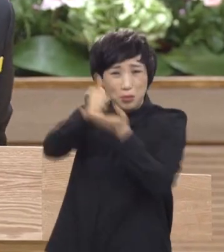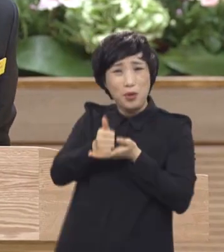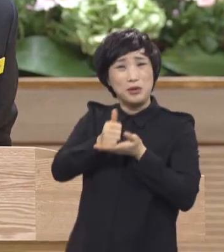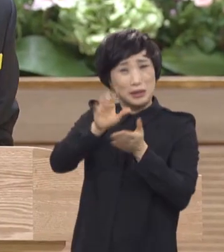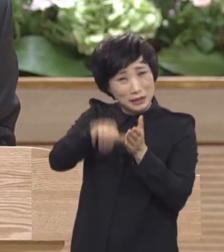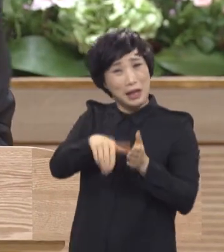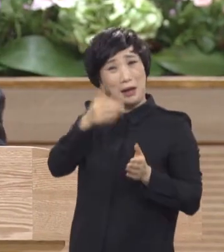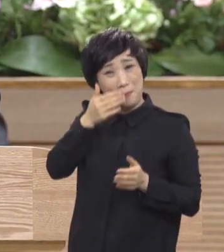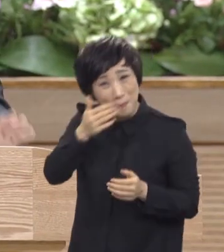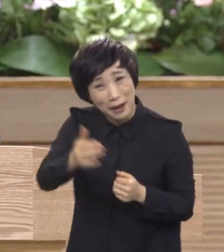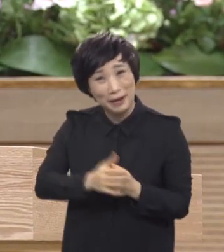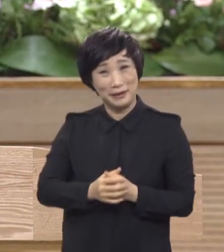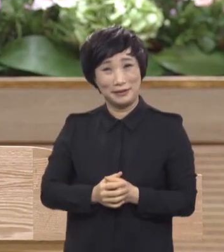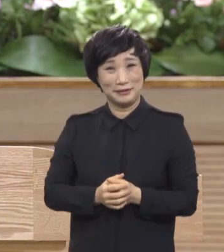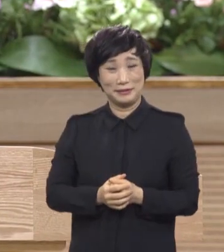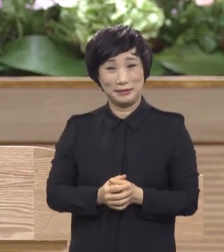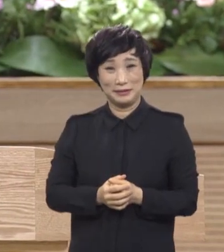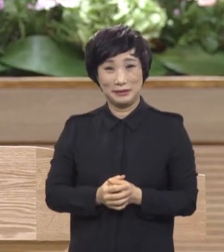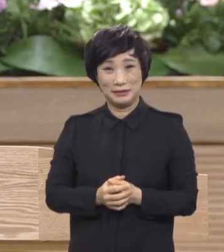된다 이 말이요